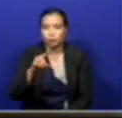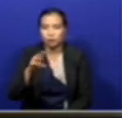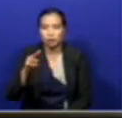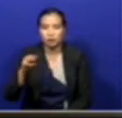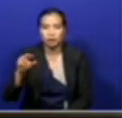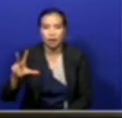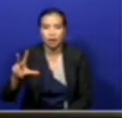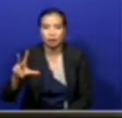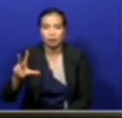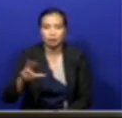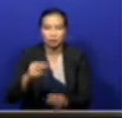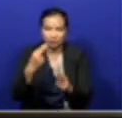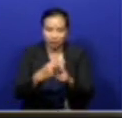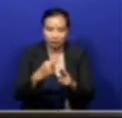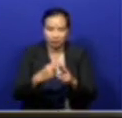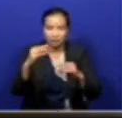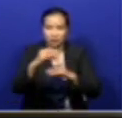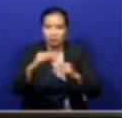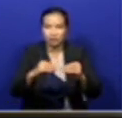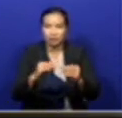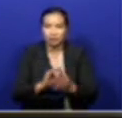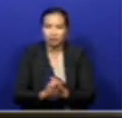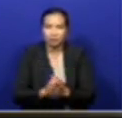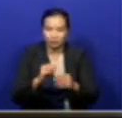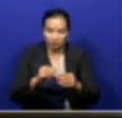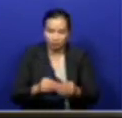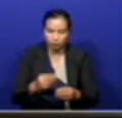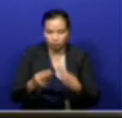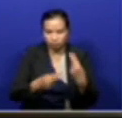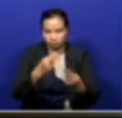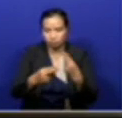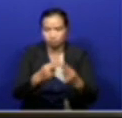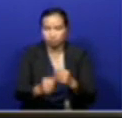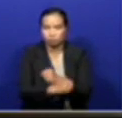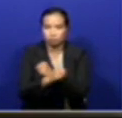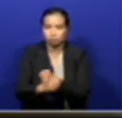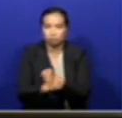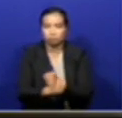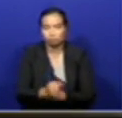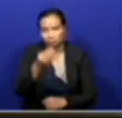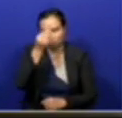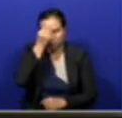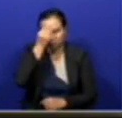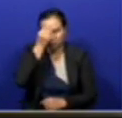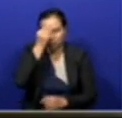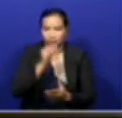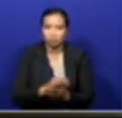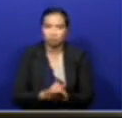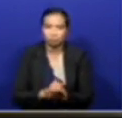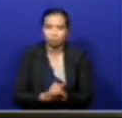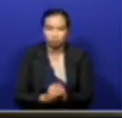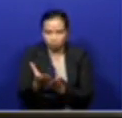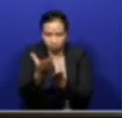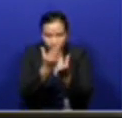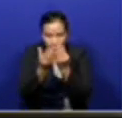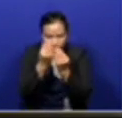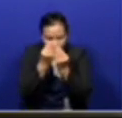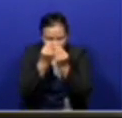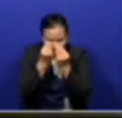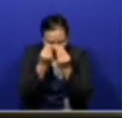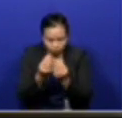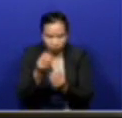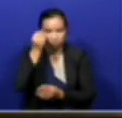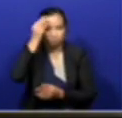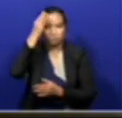601063ชื่อโครงการศึกษาดูงานด้านความปลอดภัยที่ประเทศญี่ปุ่นเพื่อเป็นแนวทางในการแก้ไขปัญห